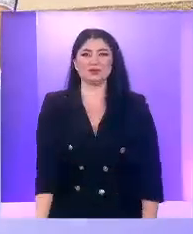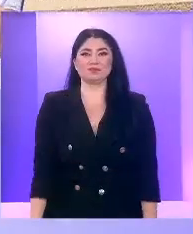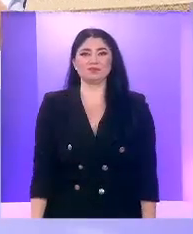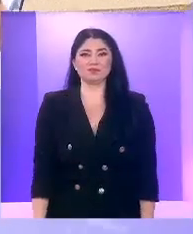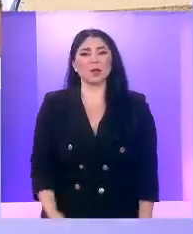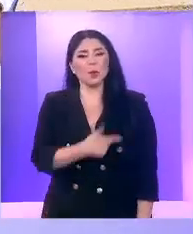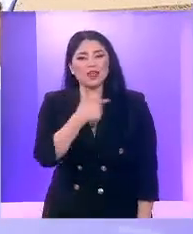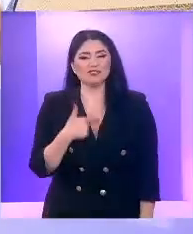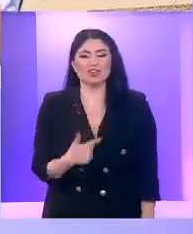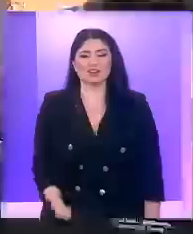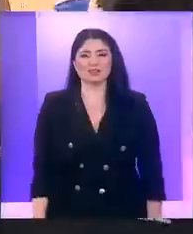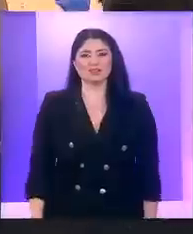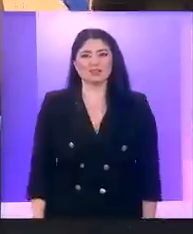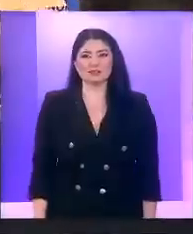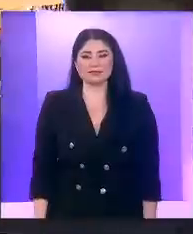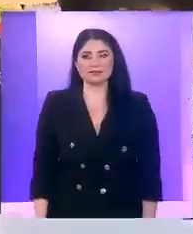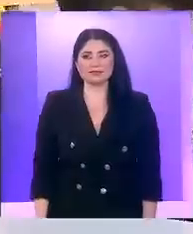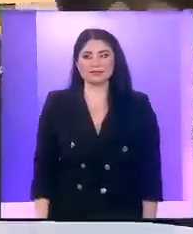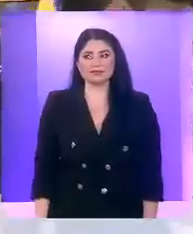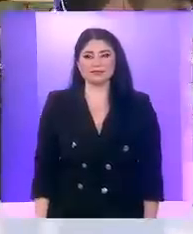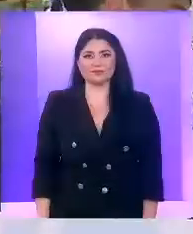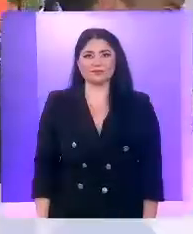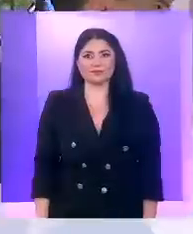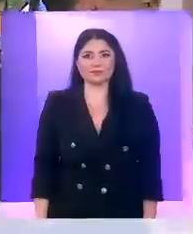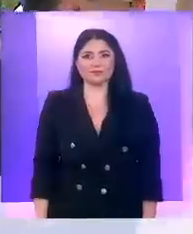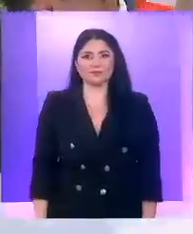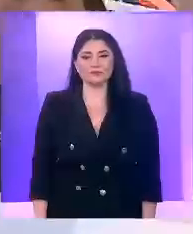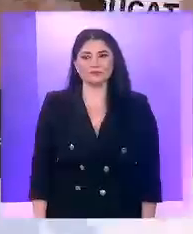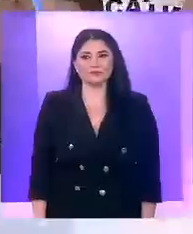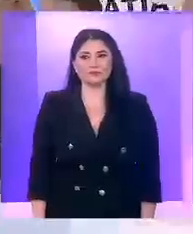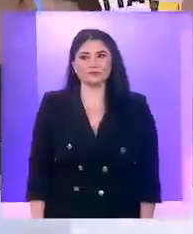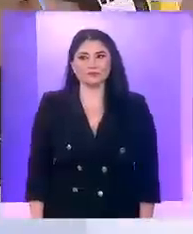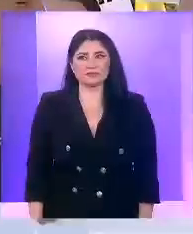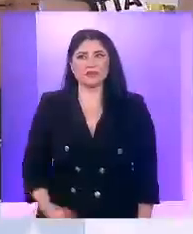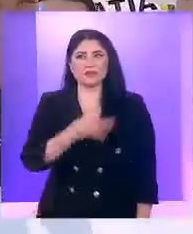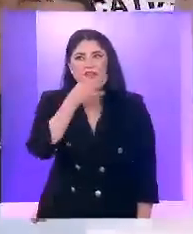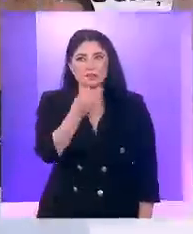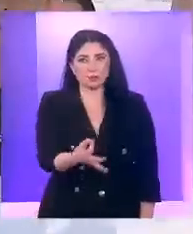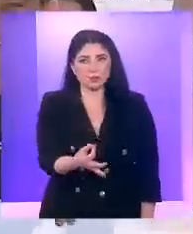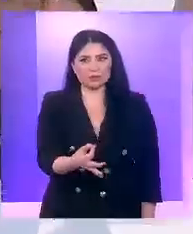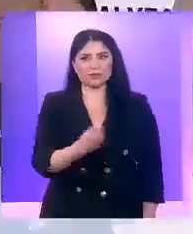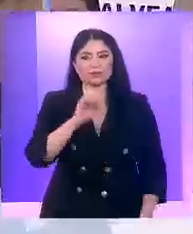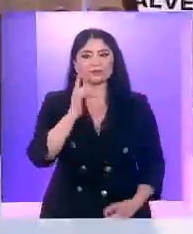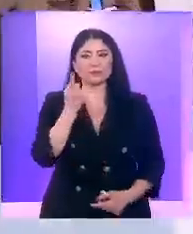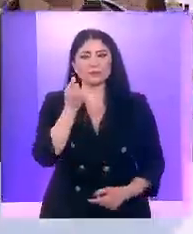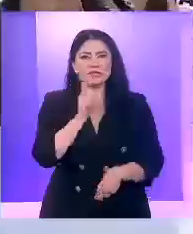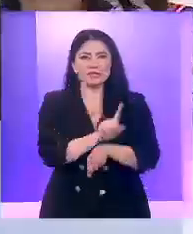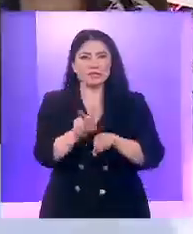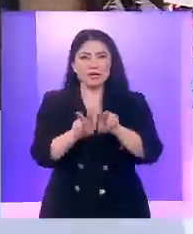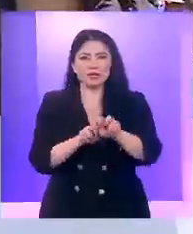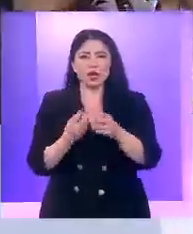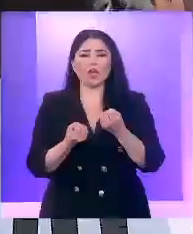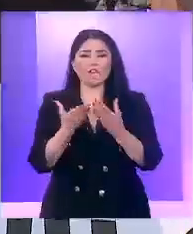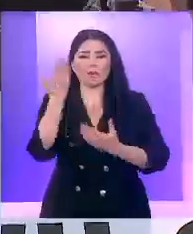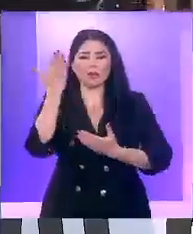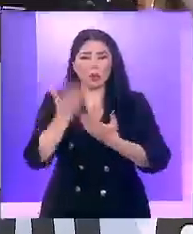Plăcere! Gata! Și eu vă mulțumesc! Vă reamintim, în urmă cu puțin timp a venit și o